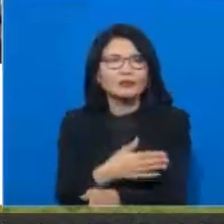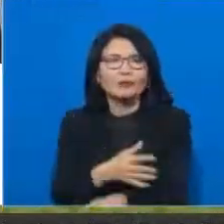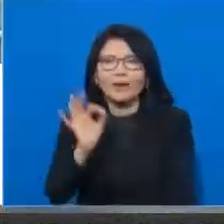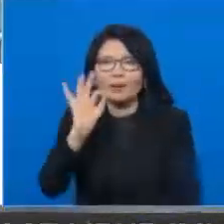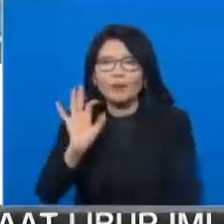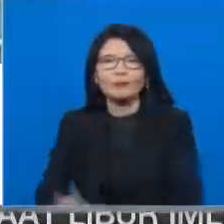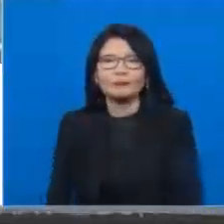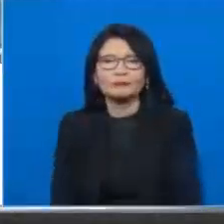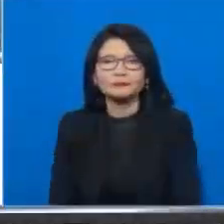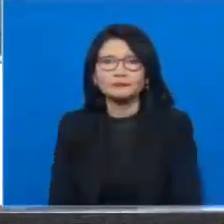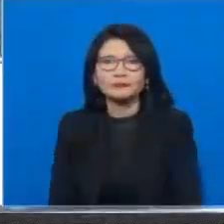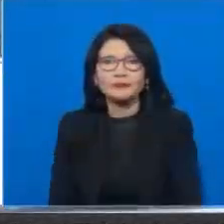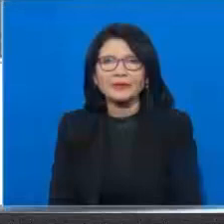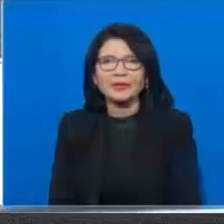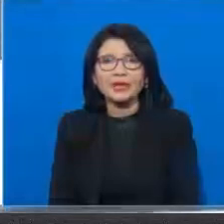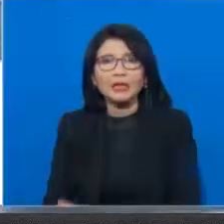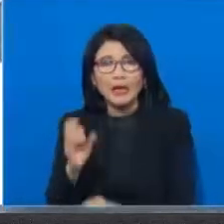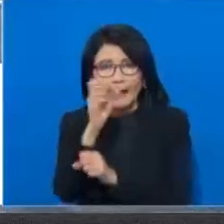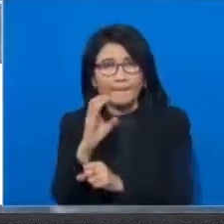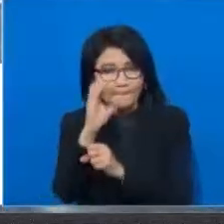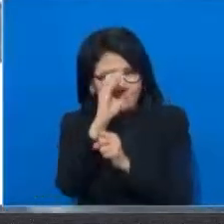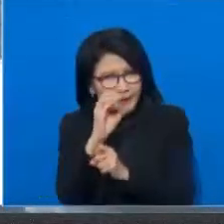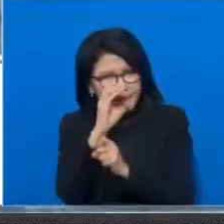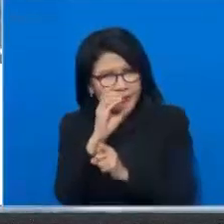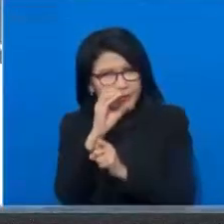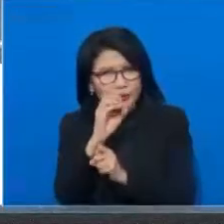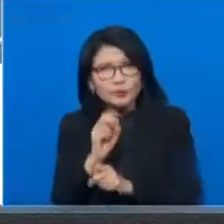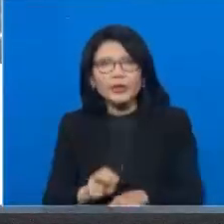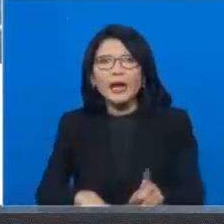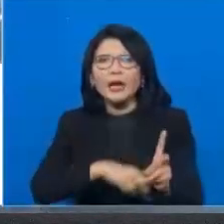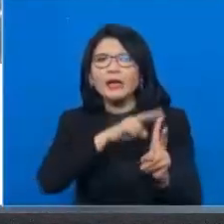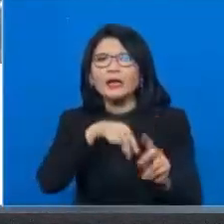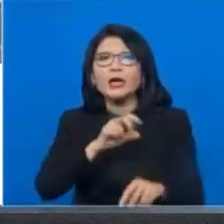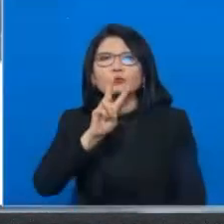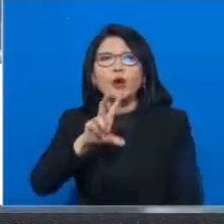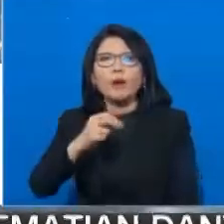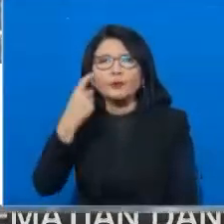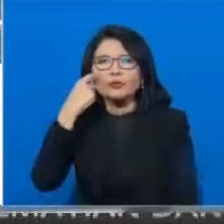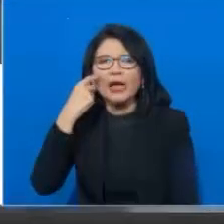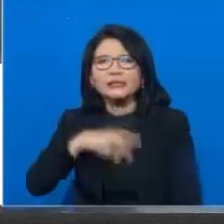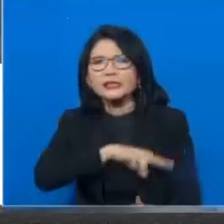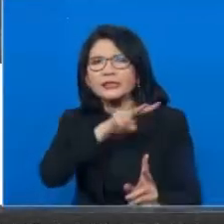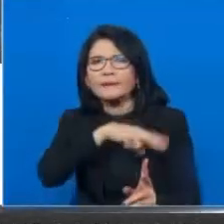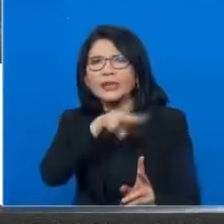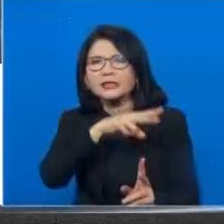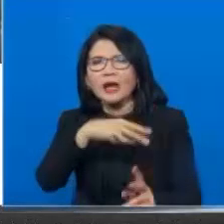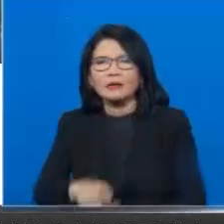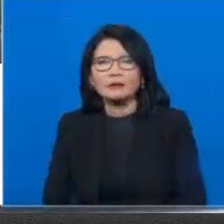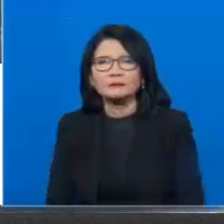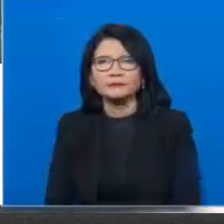Dante. Pihak penyidik telah melakukan pemeriksaan terhadap 20 saksi termasuk ibu korban, Tamara dan kekasihnya.